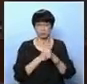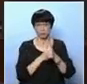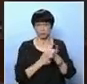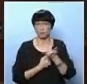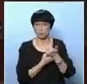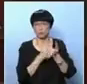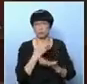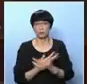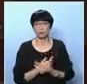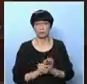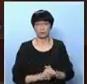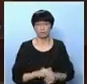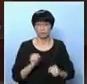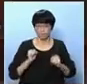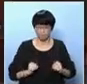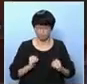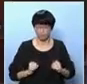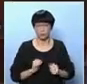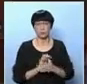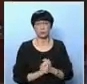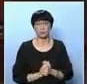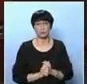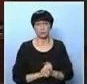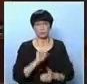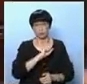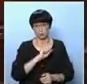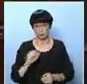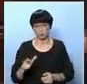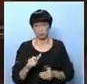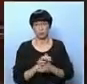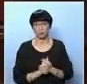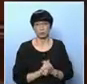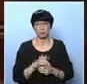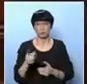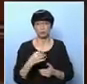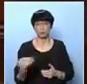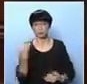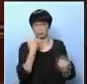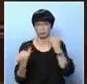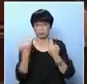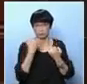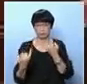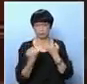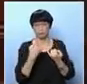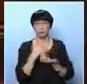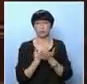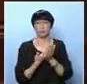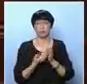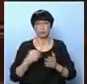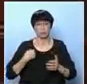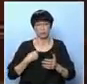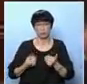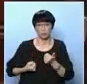好支持，咬定牙根要做得俾佢哋。你嘅詛咒，你嘅批判，就係我嘅